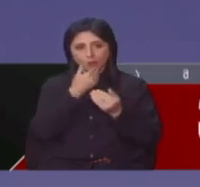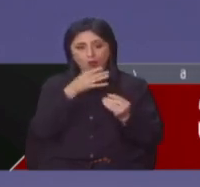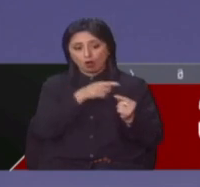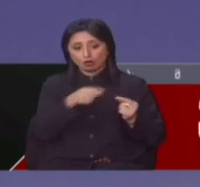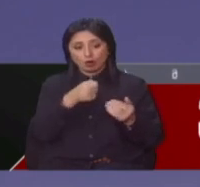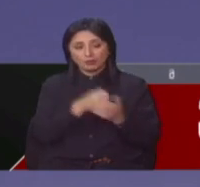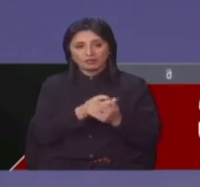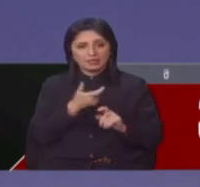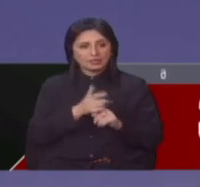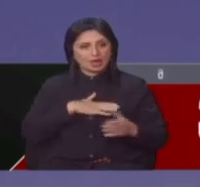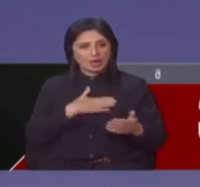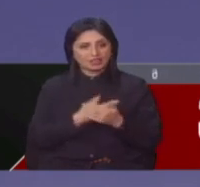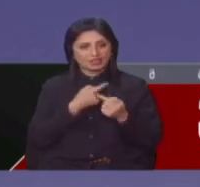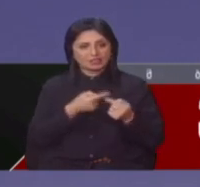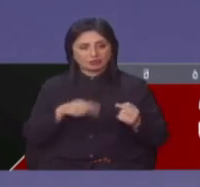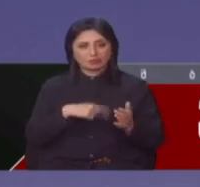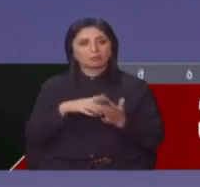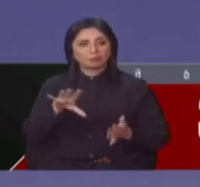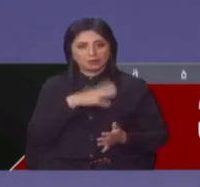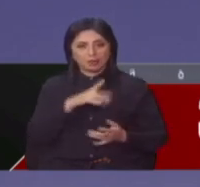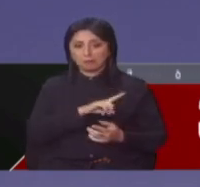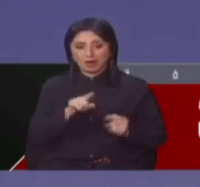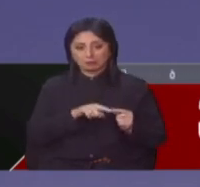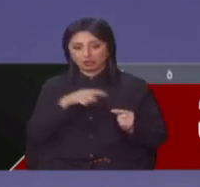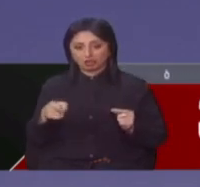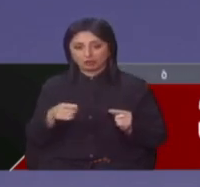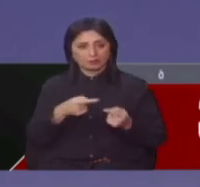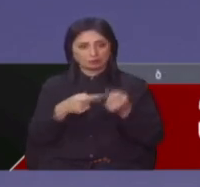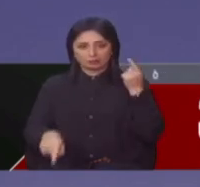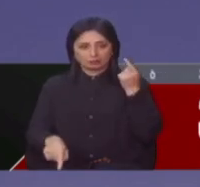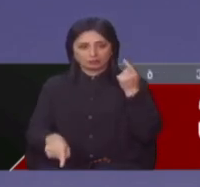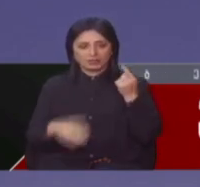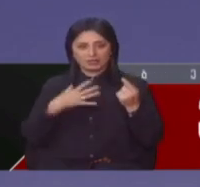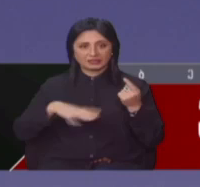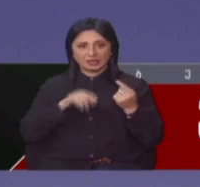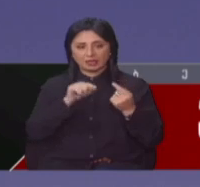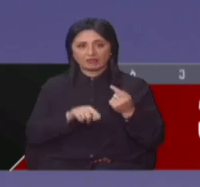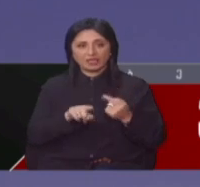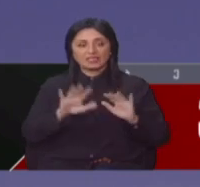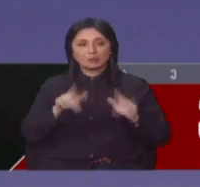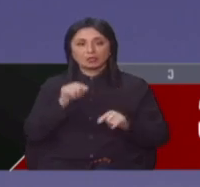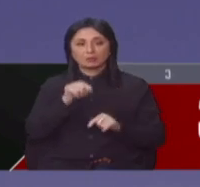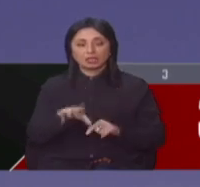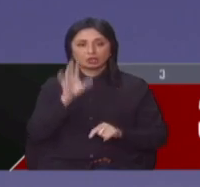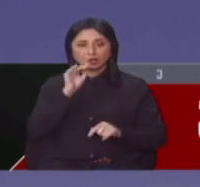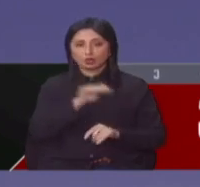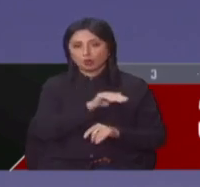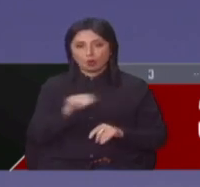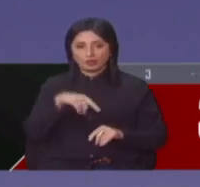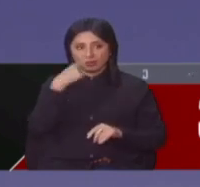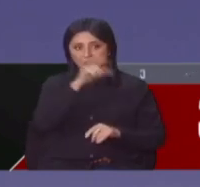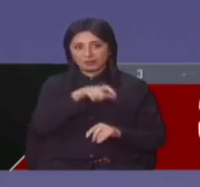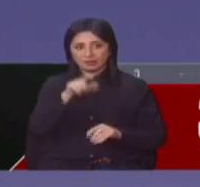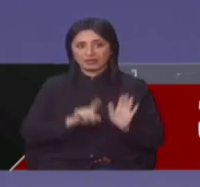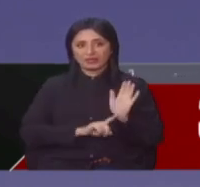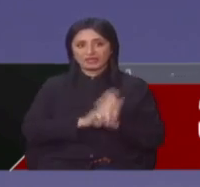დრომდე ძალიან ინტენსიურად სხვადასხვა საკითხზე. Მაგრამ შემდეგ მოხდა დიდი განსხვავება საქართველოში. Ეს მოხდა მაშინ, როდესაც ოფიციალურმა